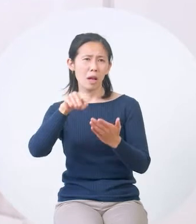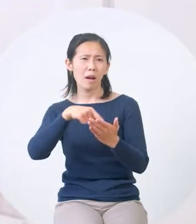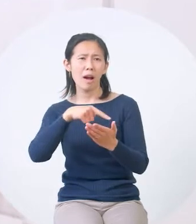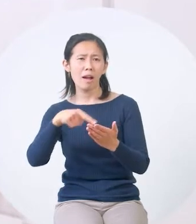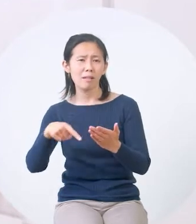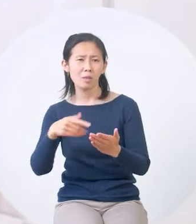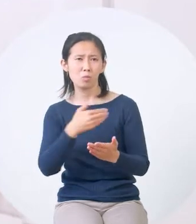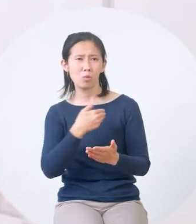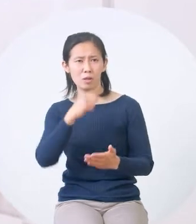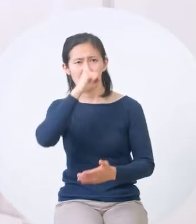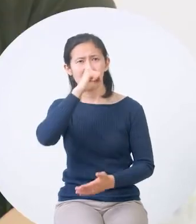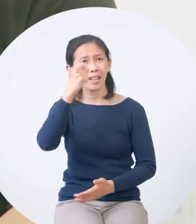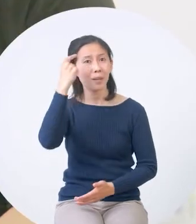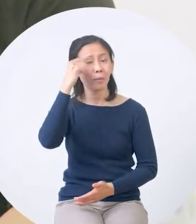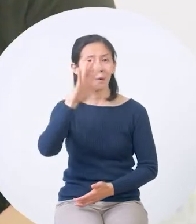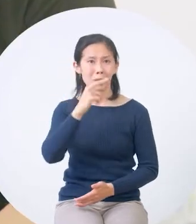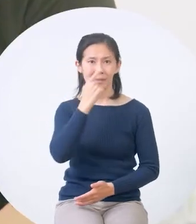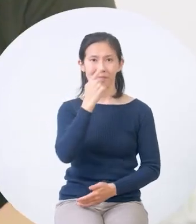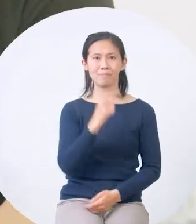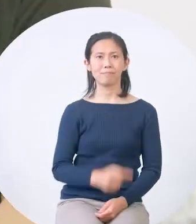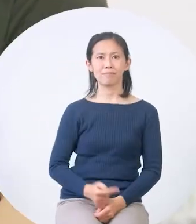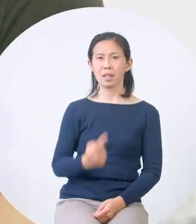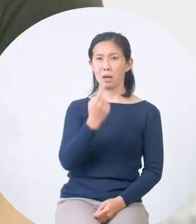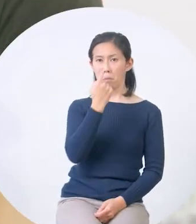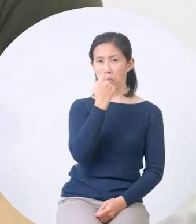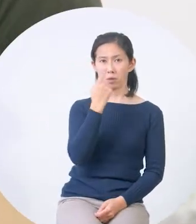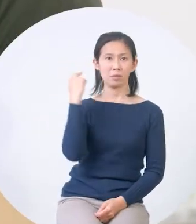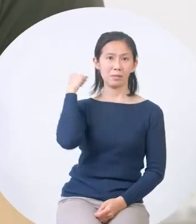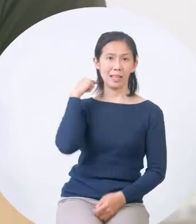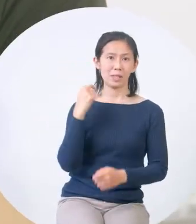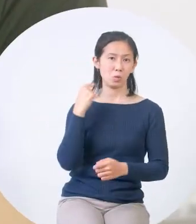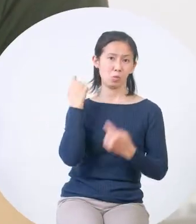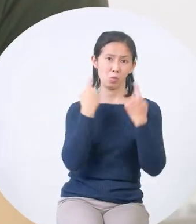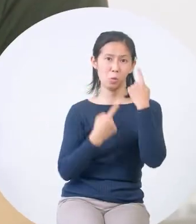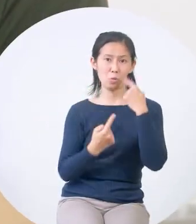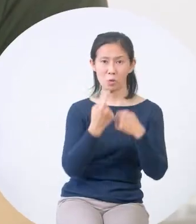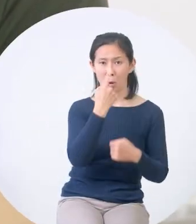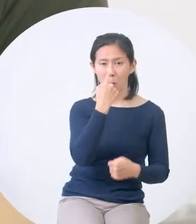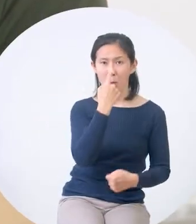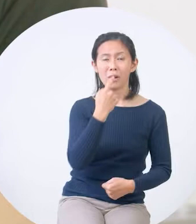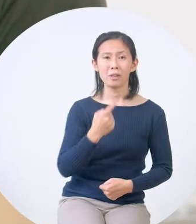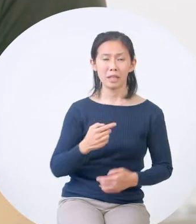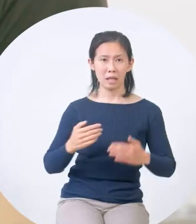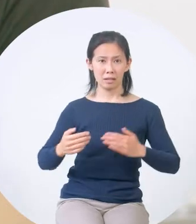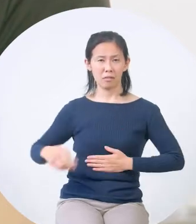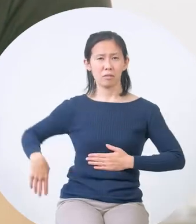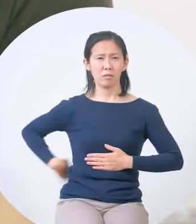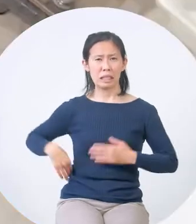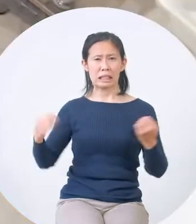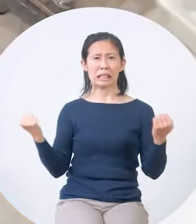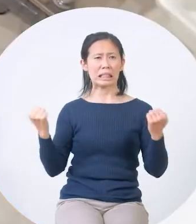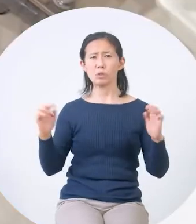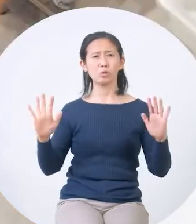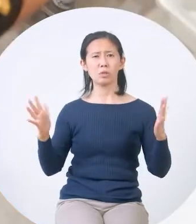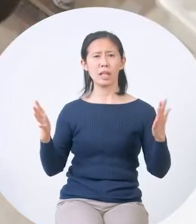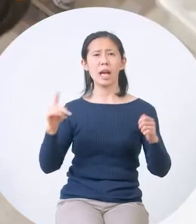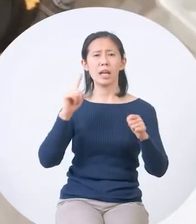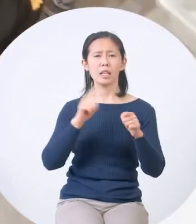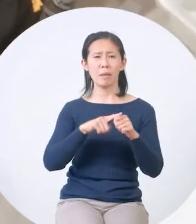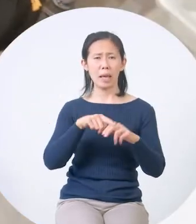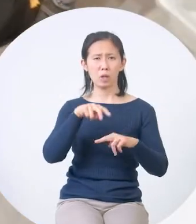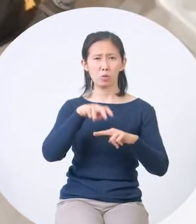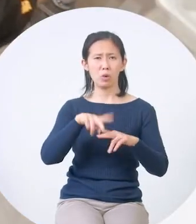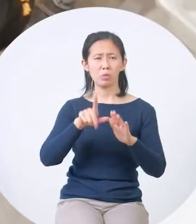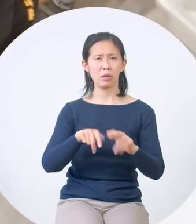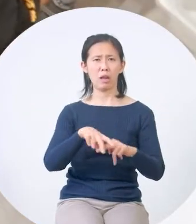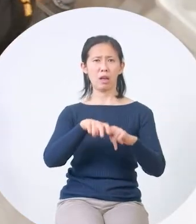いなって思っております。 僕は頚椎損傷といって腹筋背筋もないので、横かかって座ってるだ